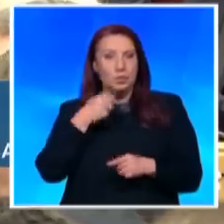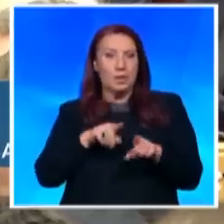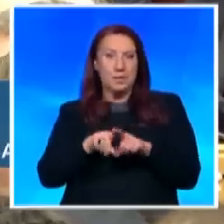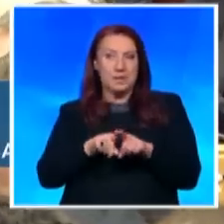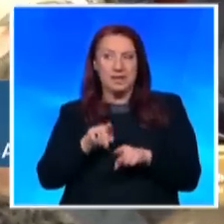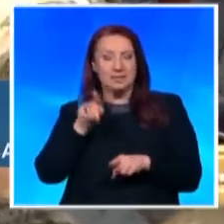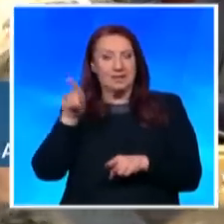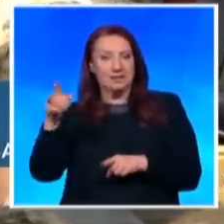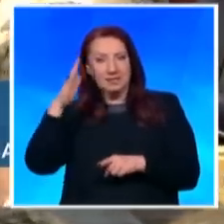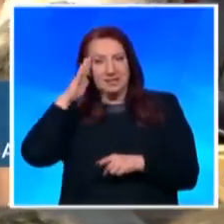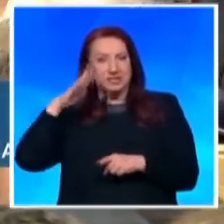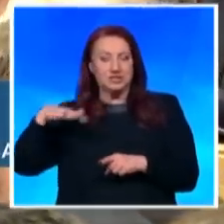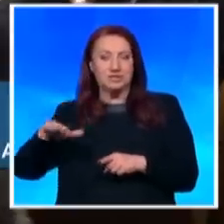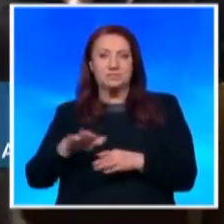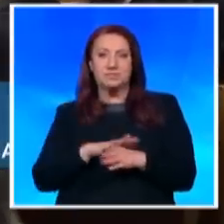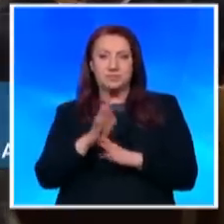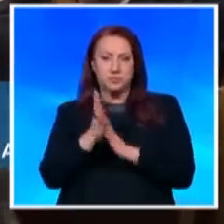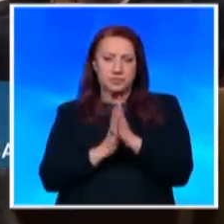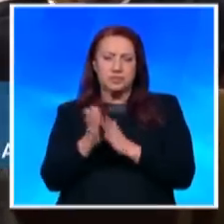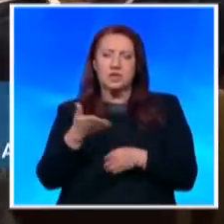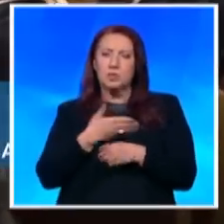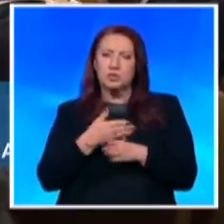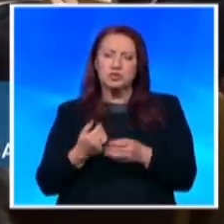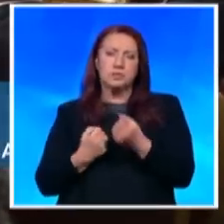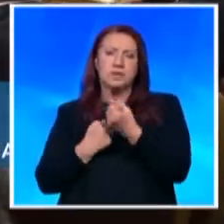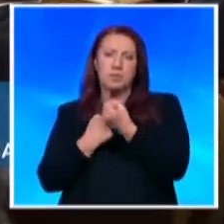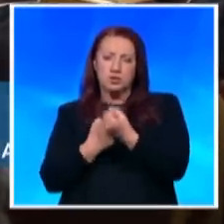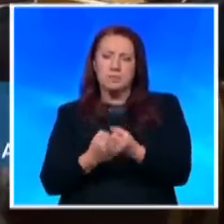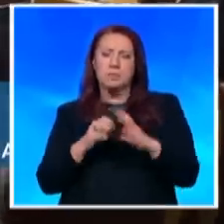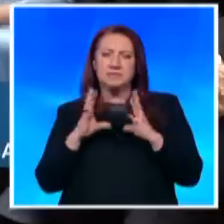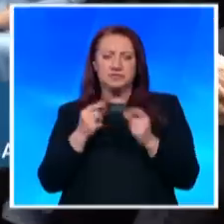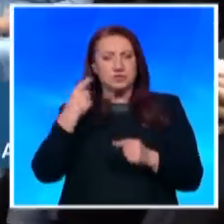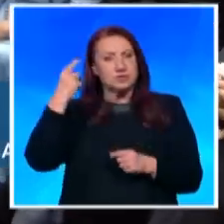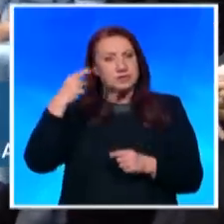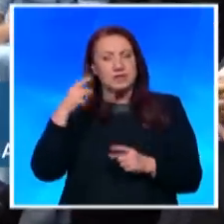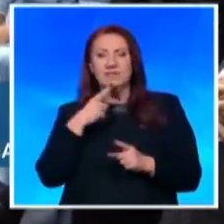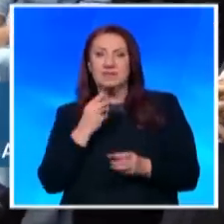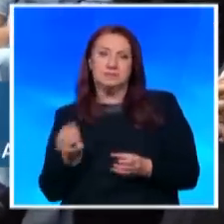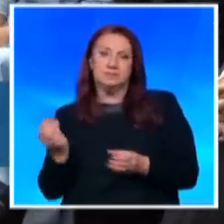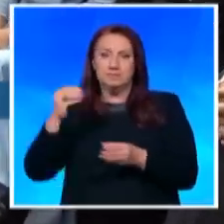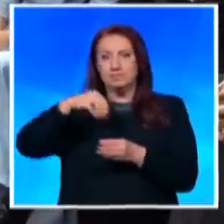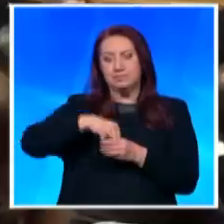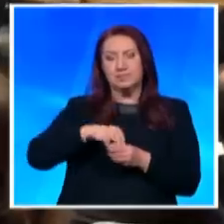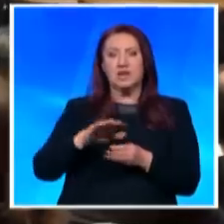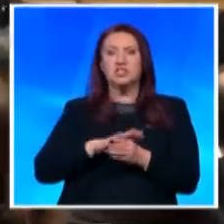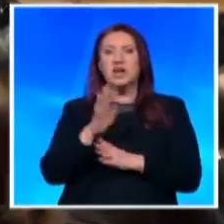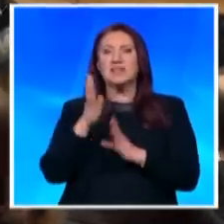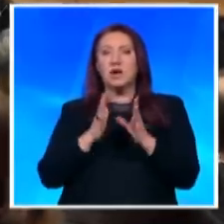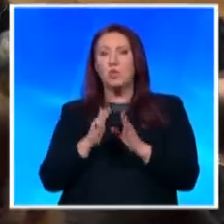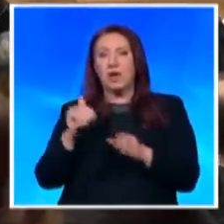ни също ще продължи да подкрепя всички инициативи и проекти за успешното интегриране на Черна гора в Европейския съюз.